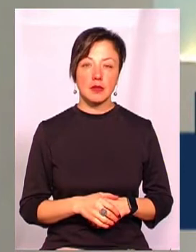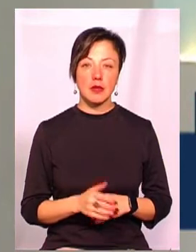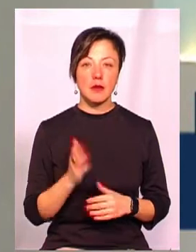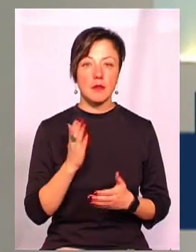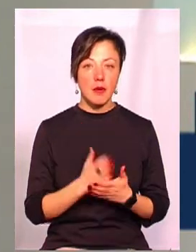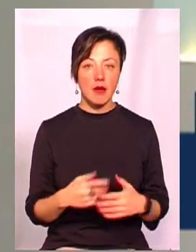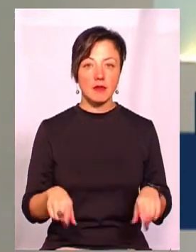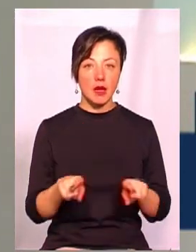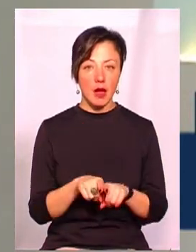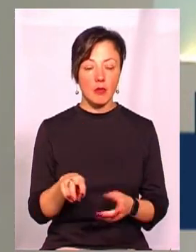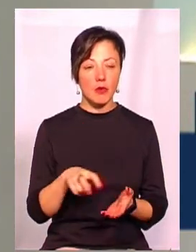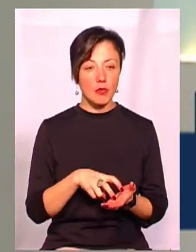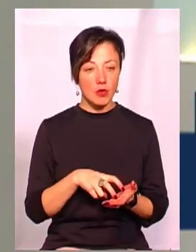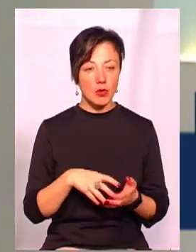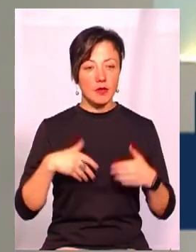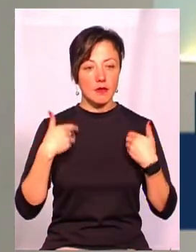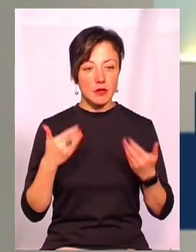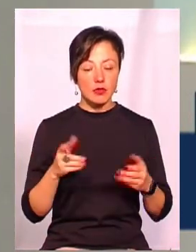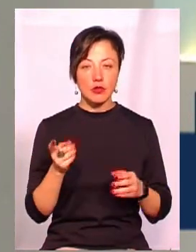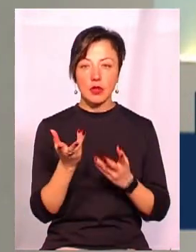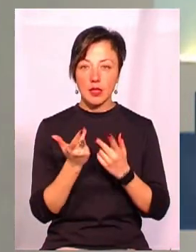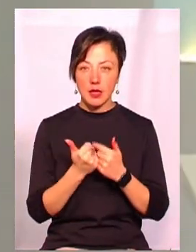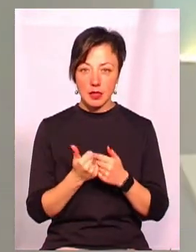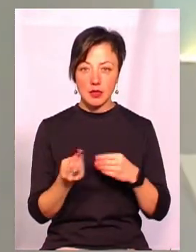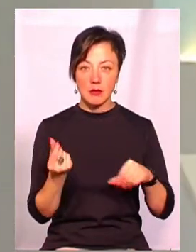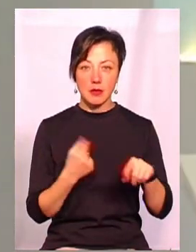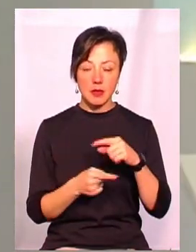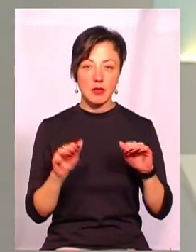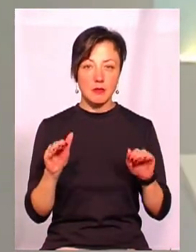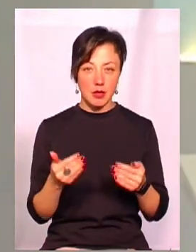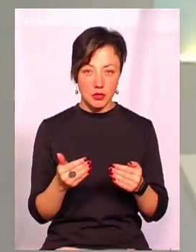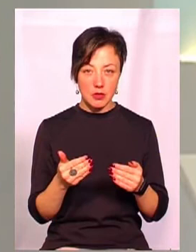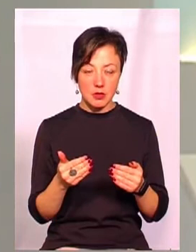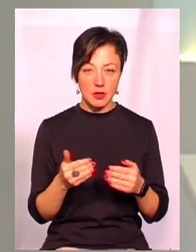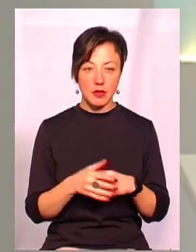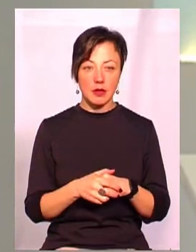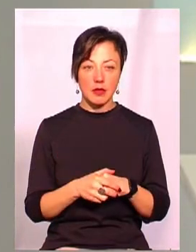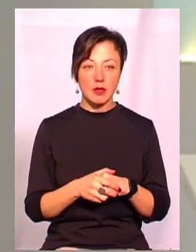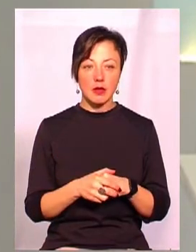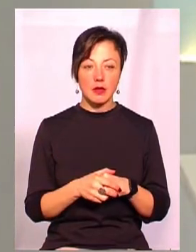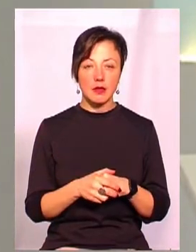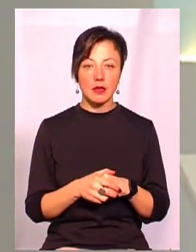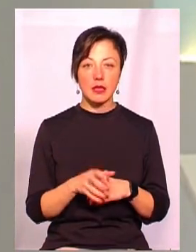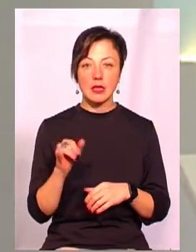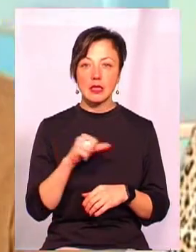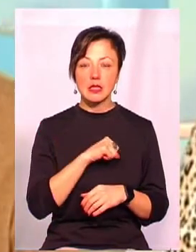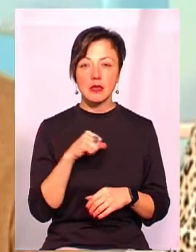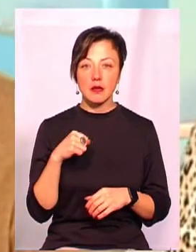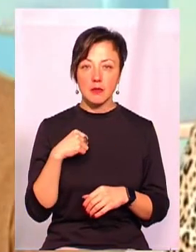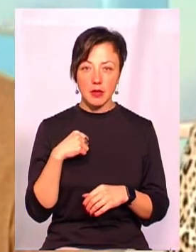мав таке побоювання, висловив, що кількість підприємців зменшиться. Власне, і